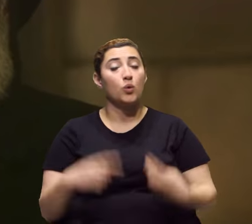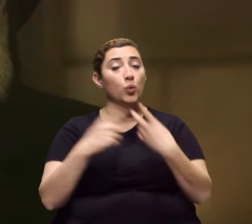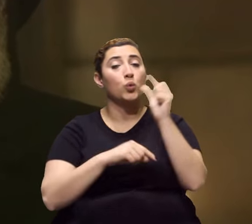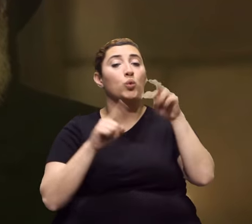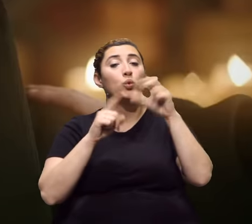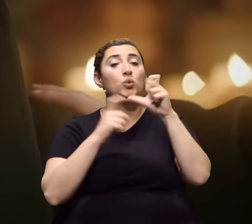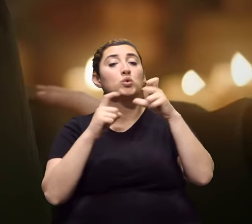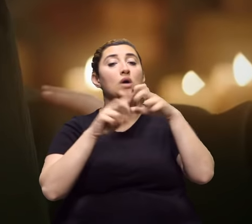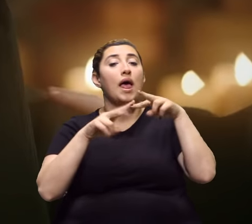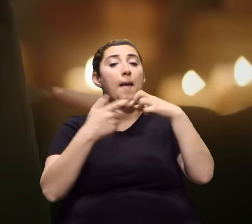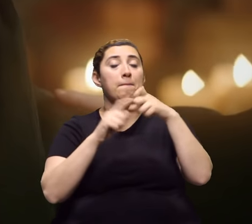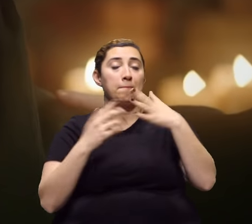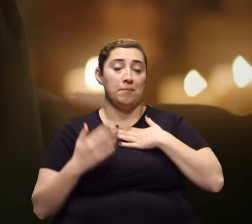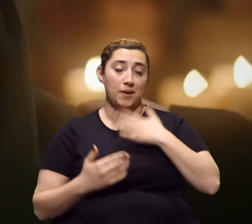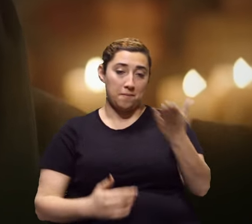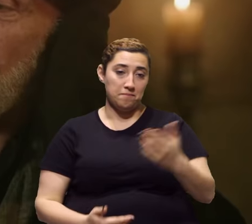Yunus Emrem.